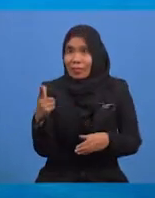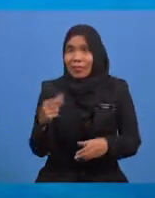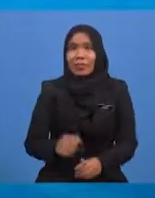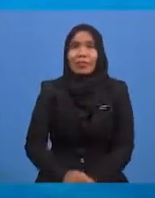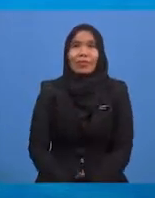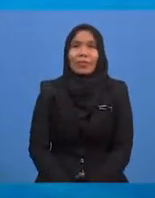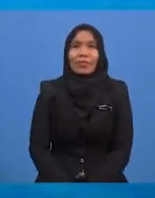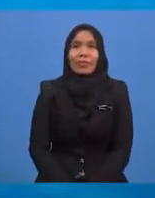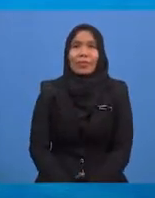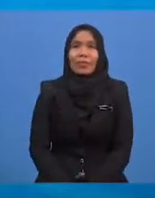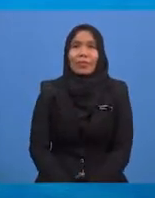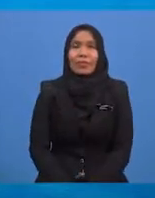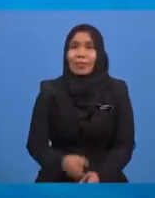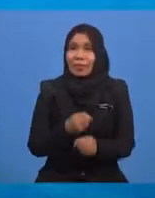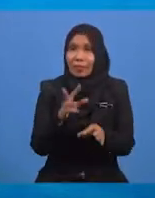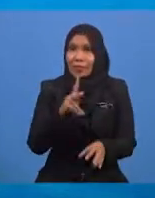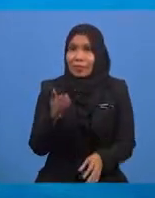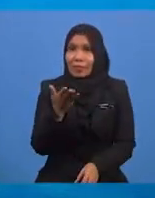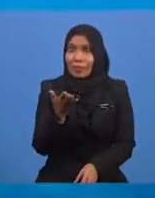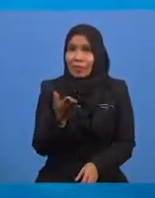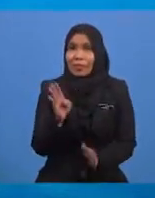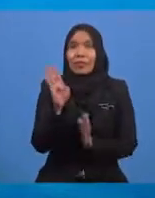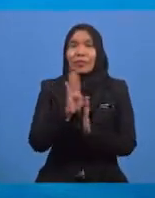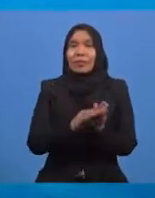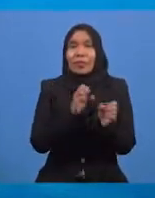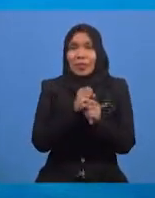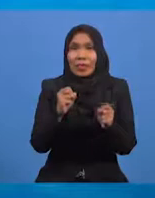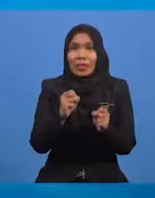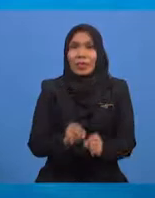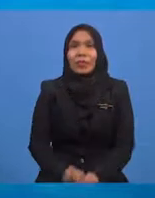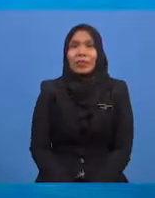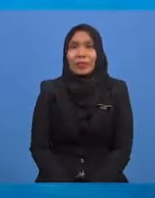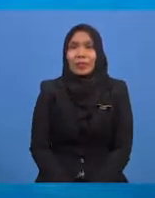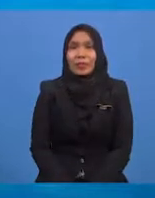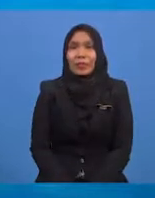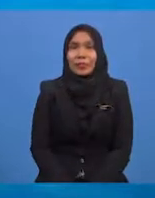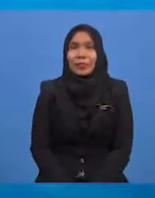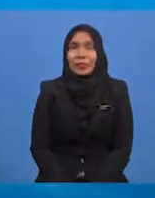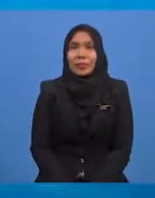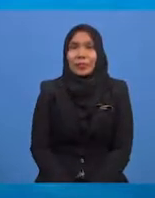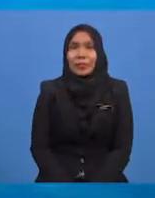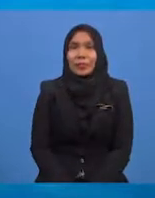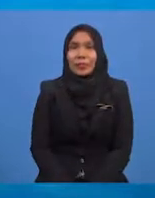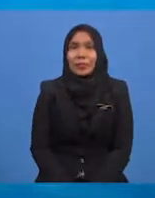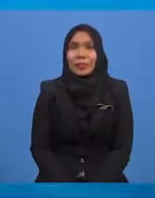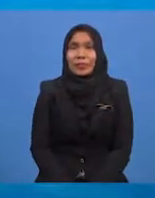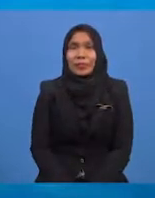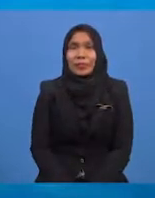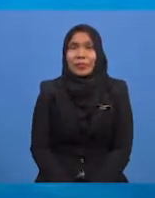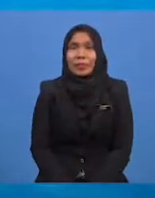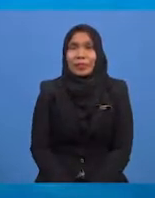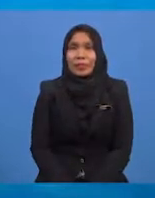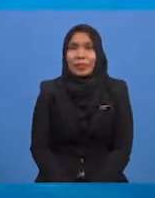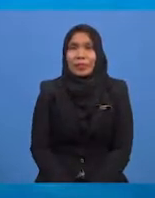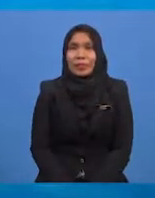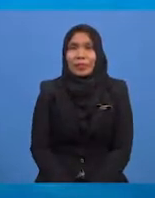Okey, murid-murid. Sudahkah kamu bersedia untuk meneroka faktor-faktor yang terdapat dalam faktor dalaman